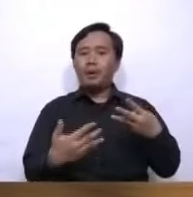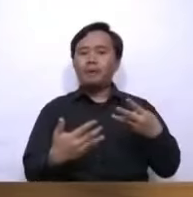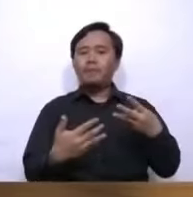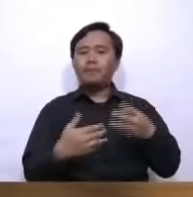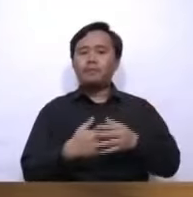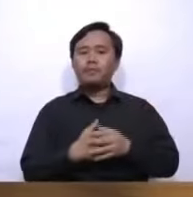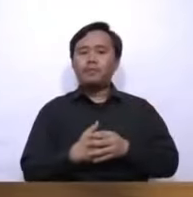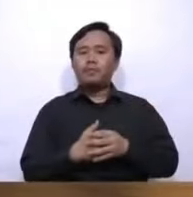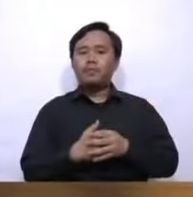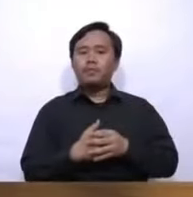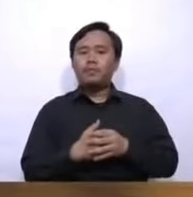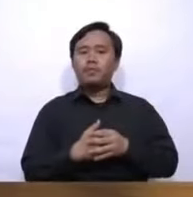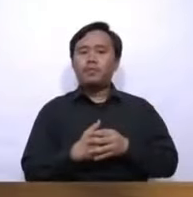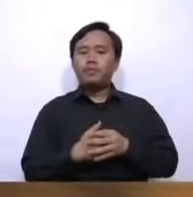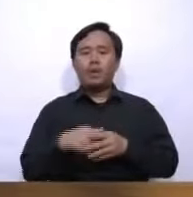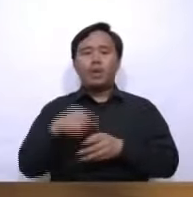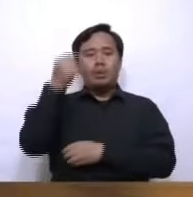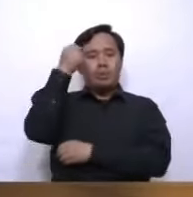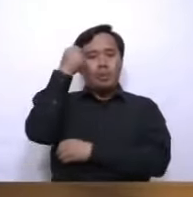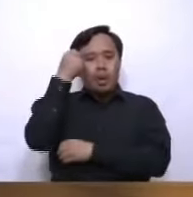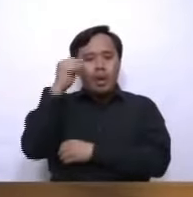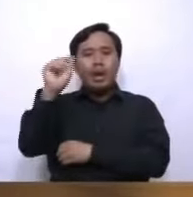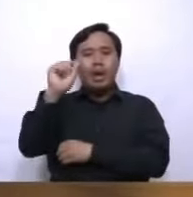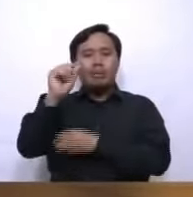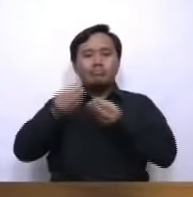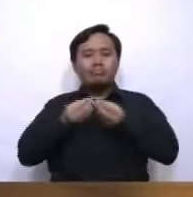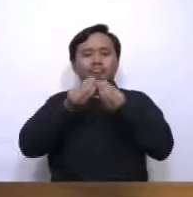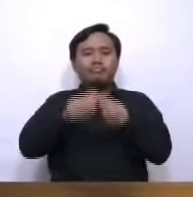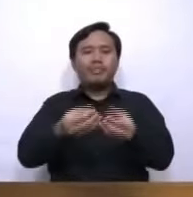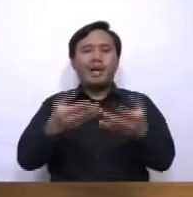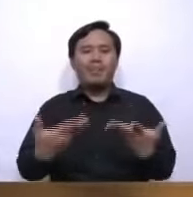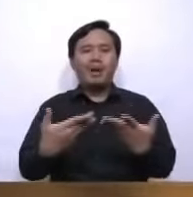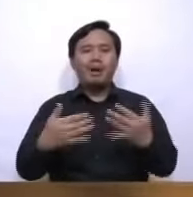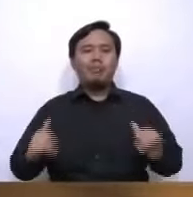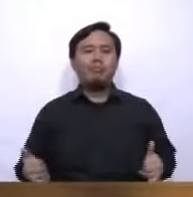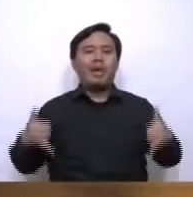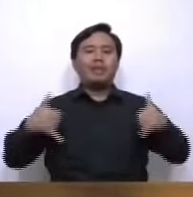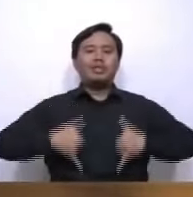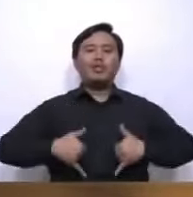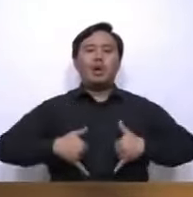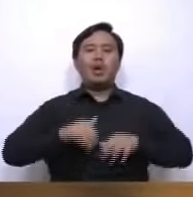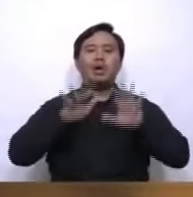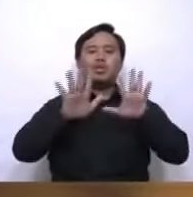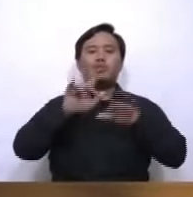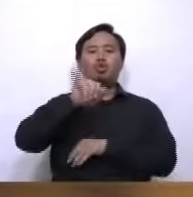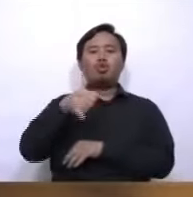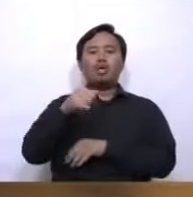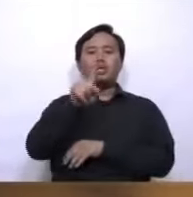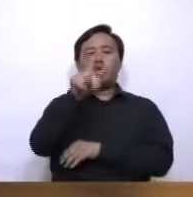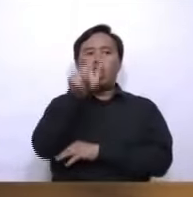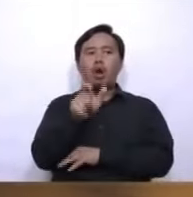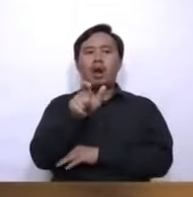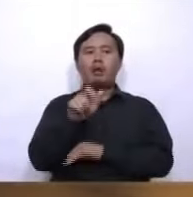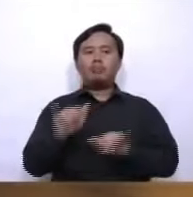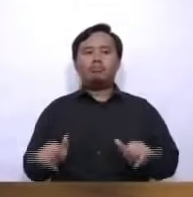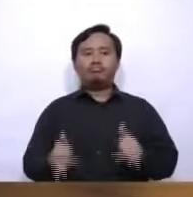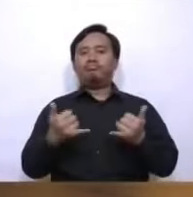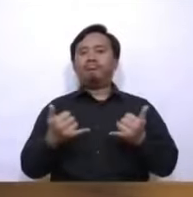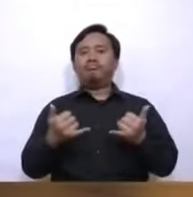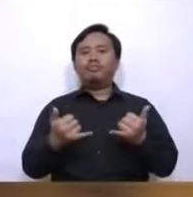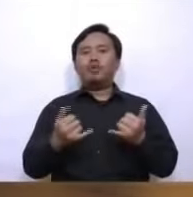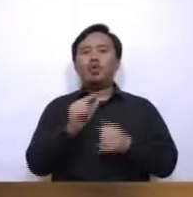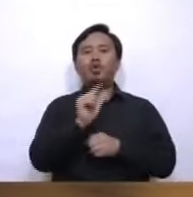menuntaskan APK perguruan tinggi dengan memberikan beasiswa 10 juta per orang untuk 100 ribu